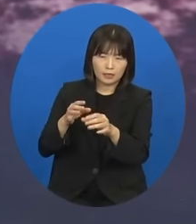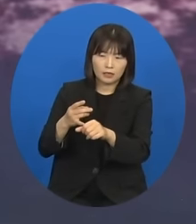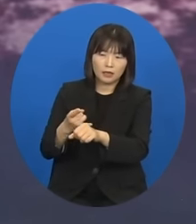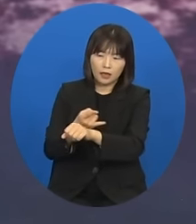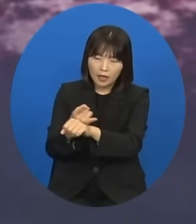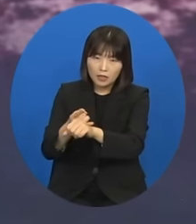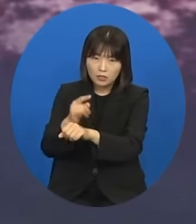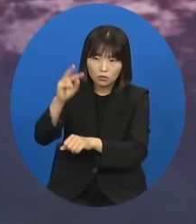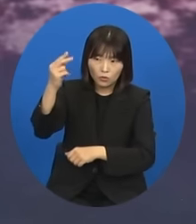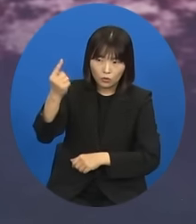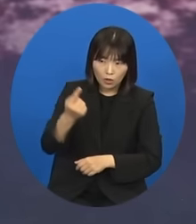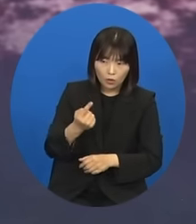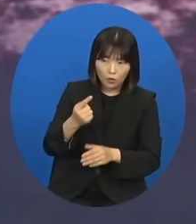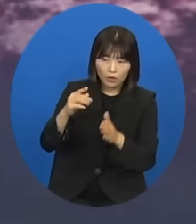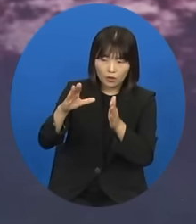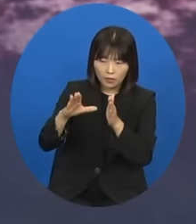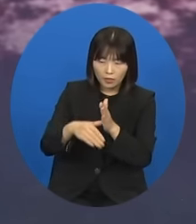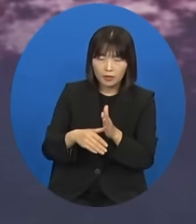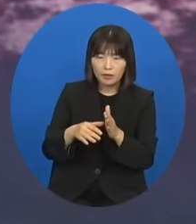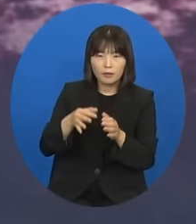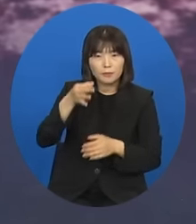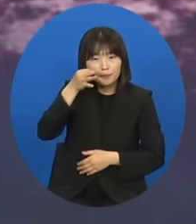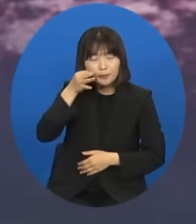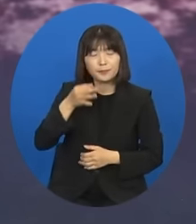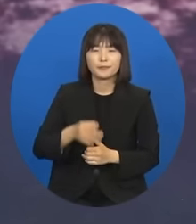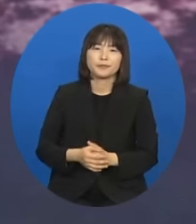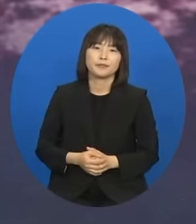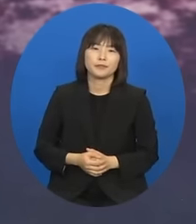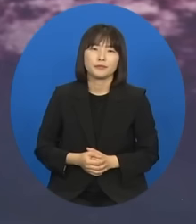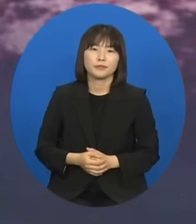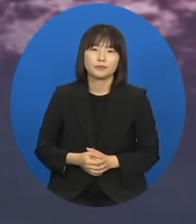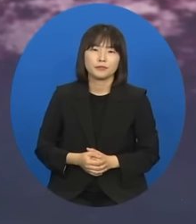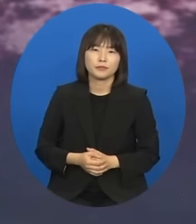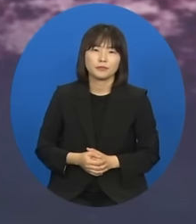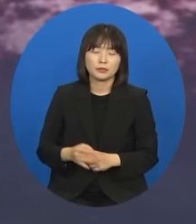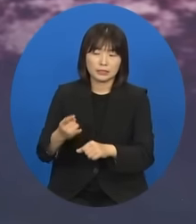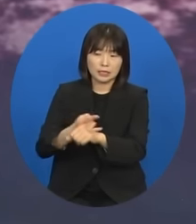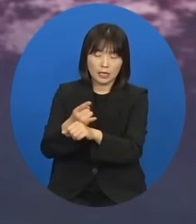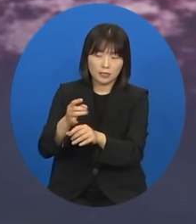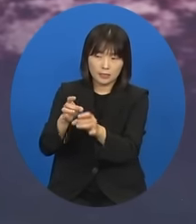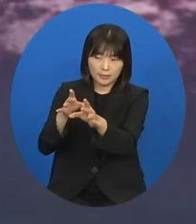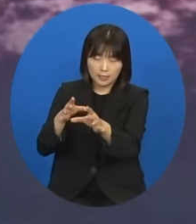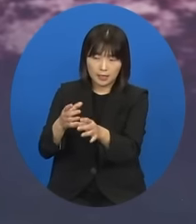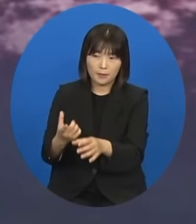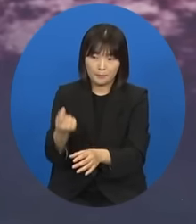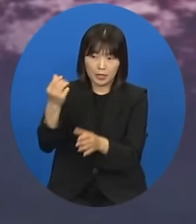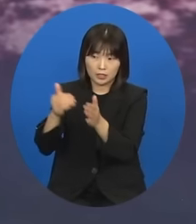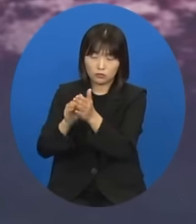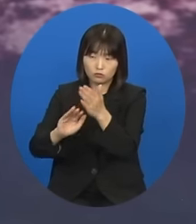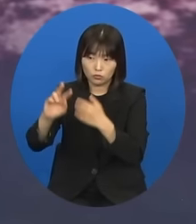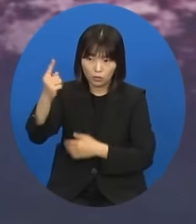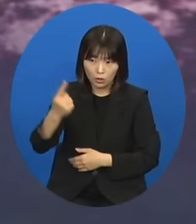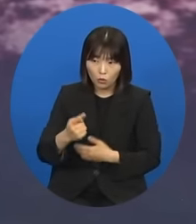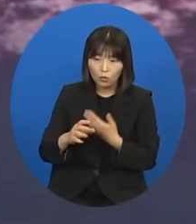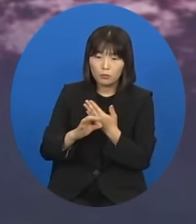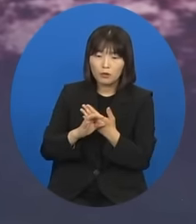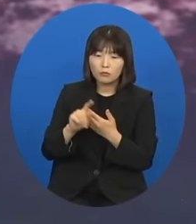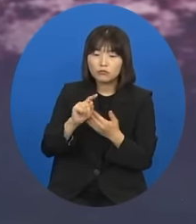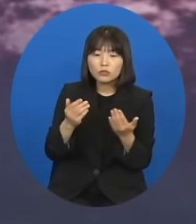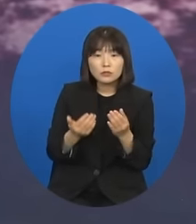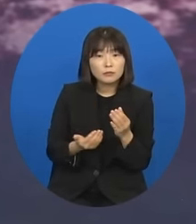돌아오는 타이밍을 한번 보시기 바랍니다 조금이라도 에서가 사냥을 좀 일찍 마치고 돌아왔다 그러면 어떤 일이